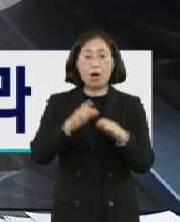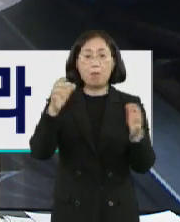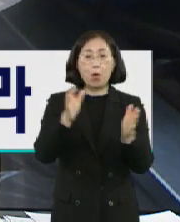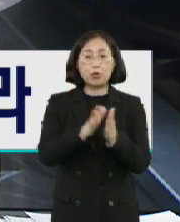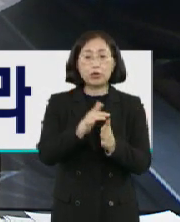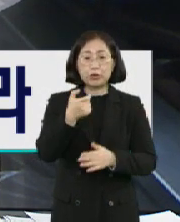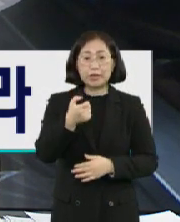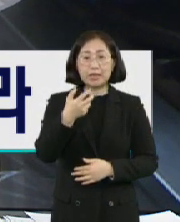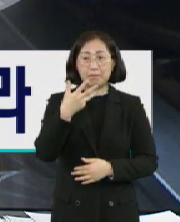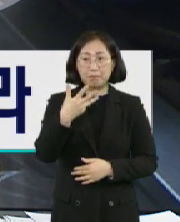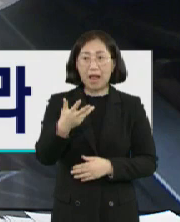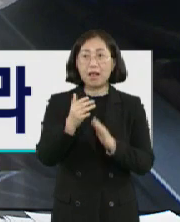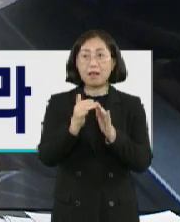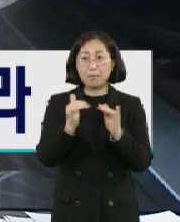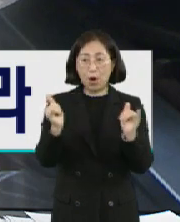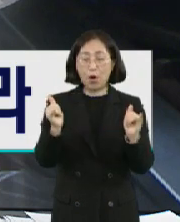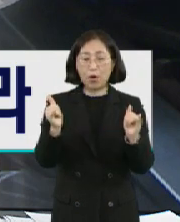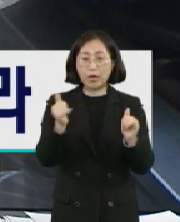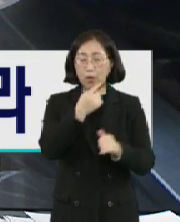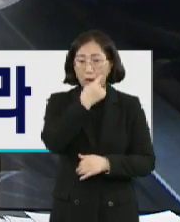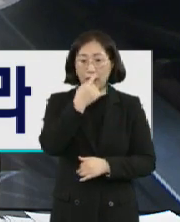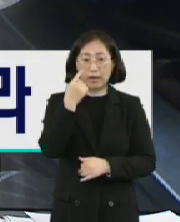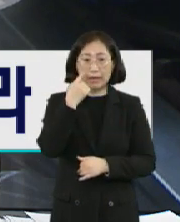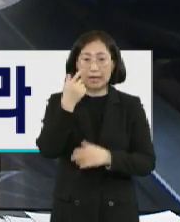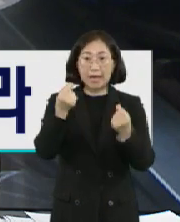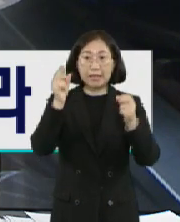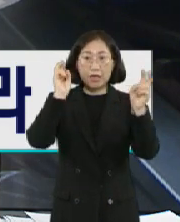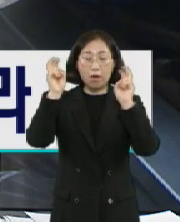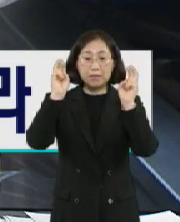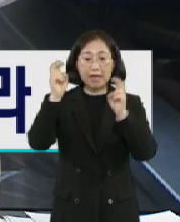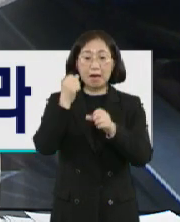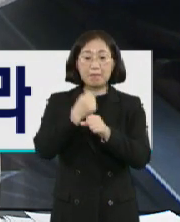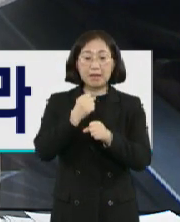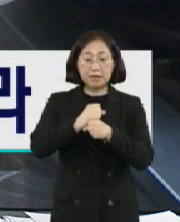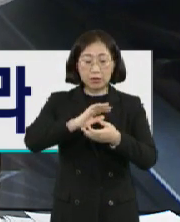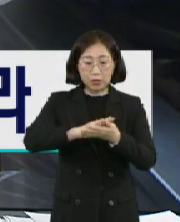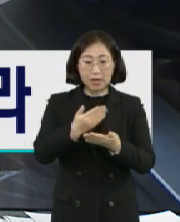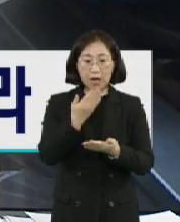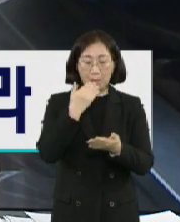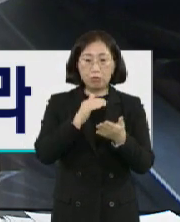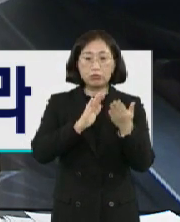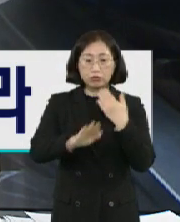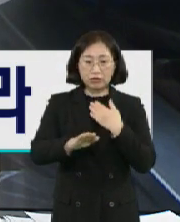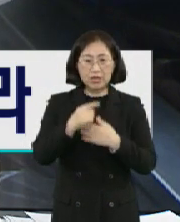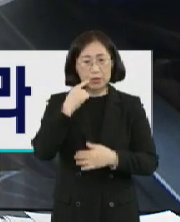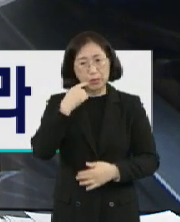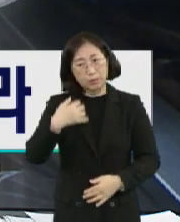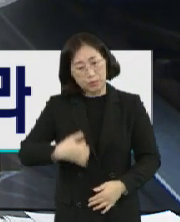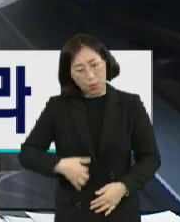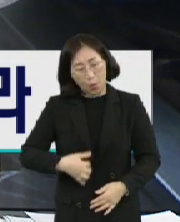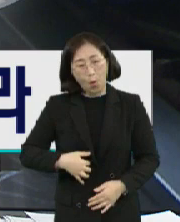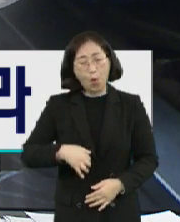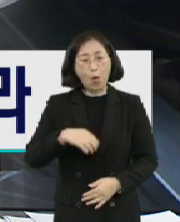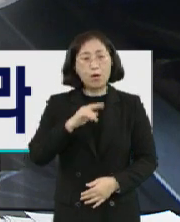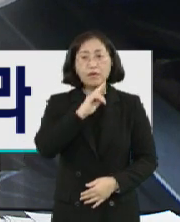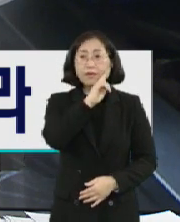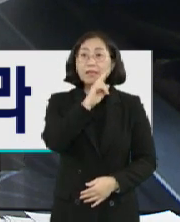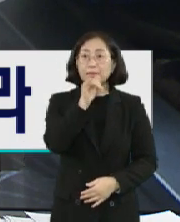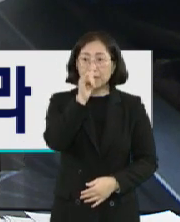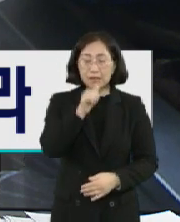가까운 초등학생과 유치원생이 같은 업체가 만든 도시락을 먹은 뒤 집단 식중독 의심 증세를 보인